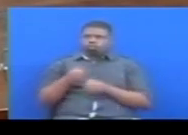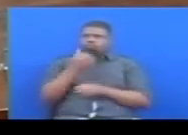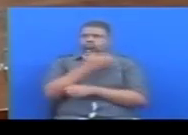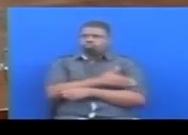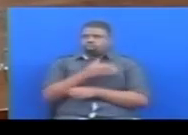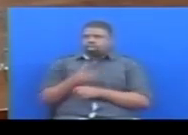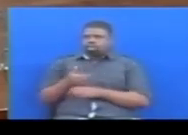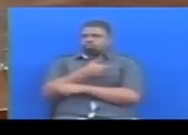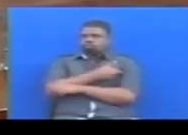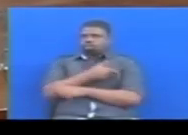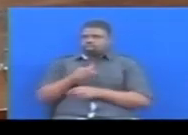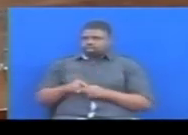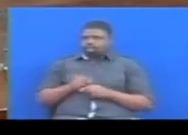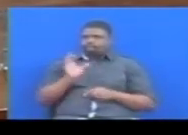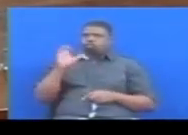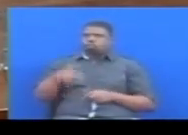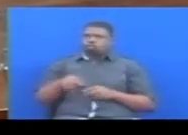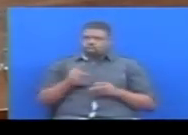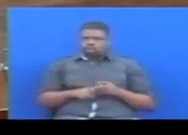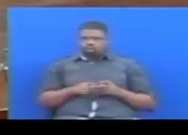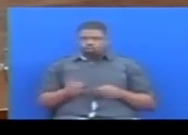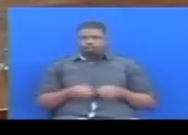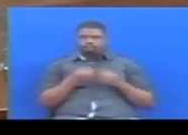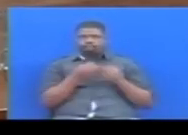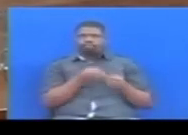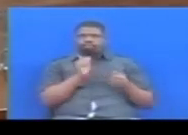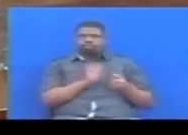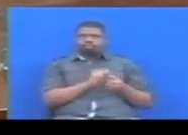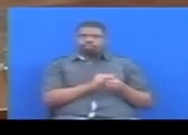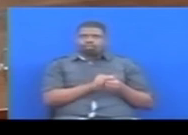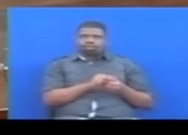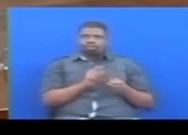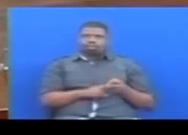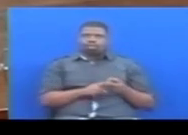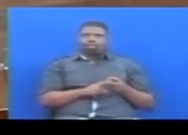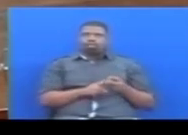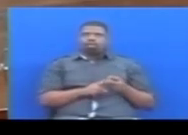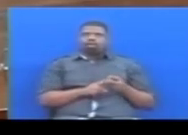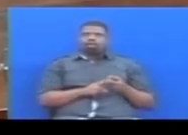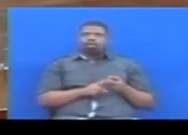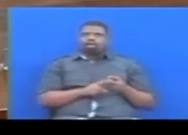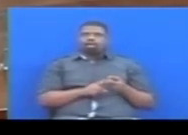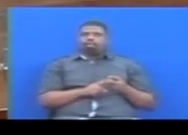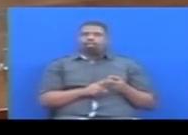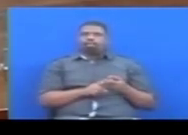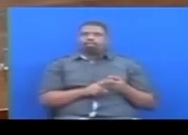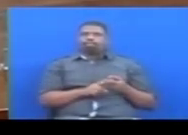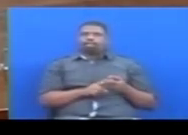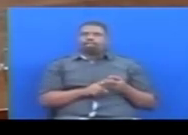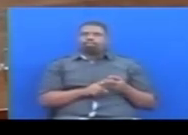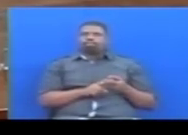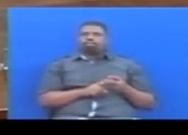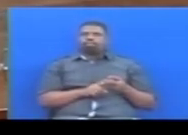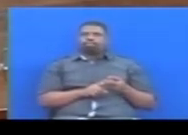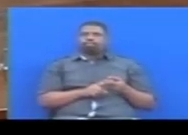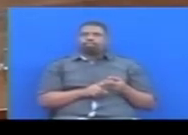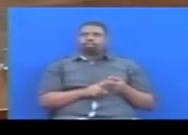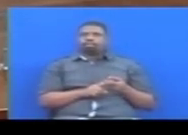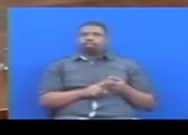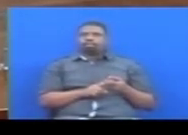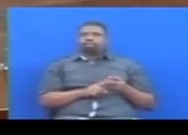hospitali zetu za rufaa za mikoa, na kuvipatia vifaa. Lakini naomba niweke msisitizo vile vile, pamoja na hii elimu ambayo tunapatikanaji wa